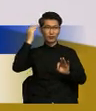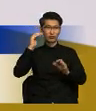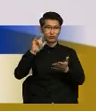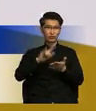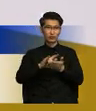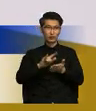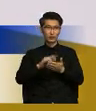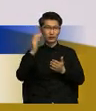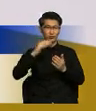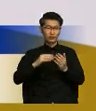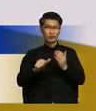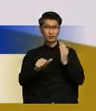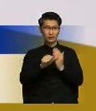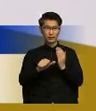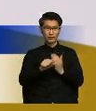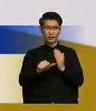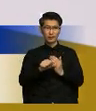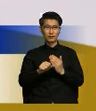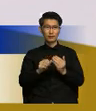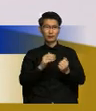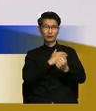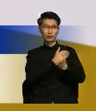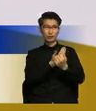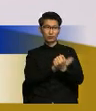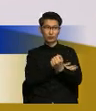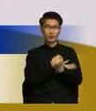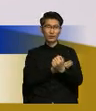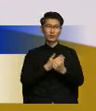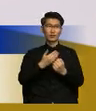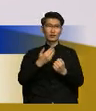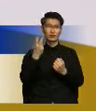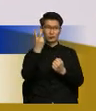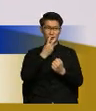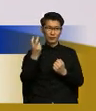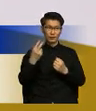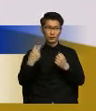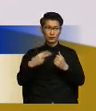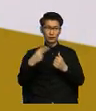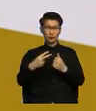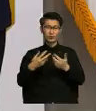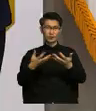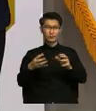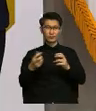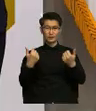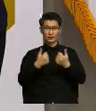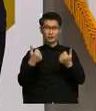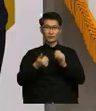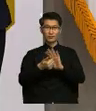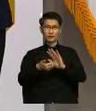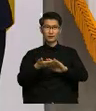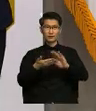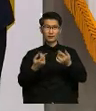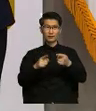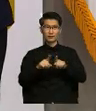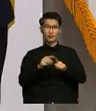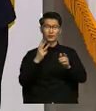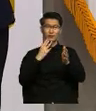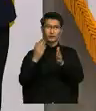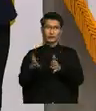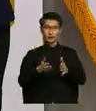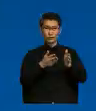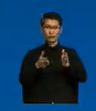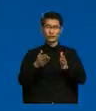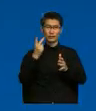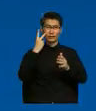부당해고 노동자를 위해 권리 보장 교육과 집단 상담 등을 지원하였습니다. 이와 함께 도는